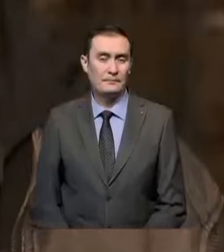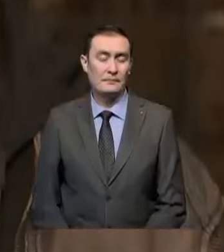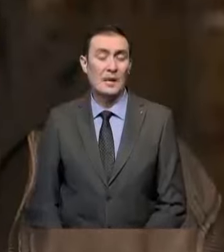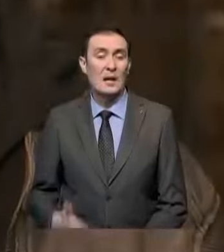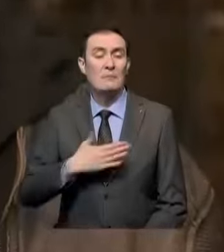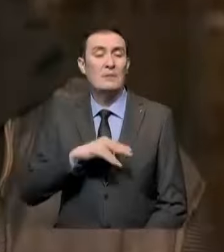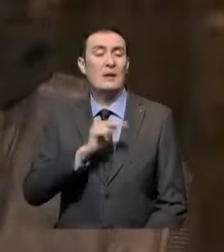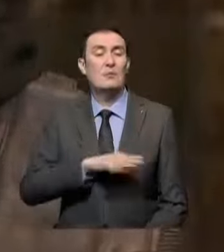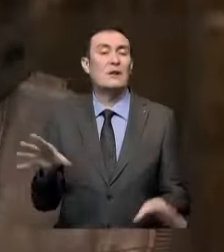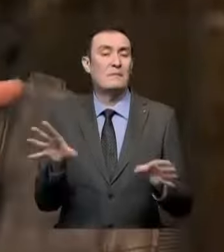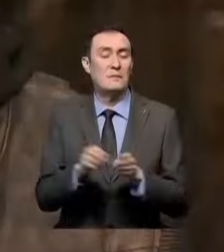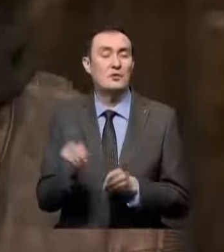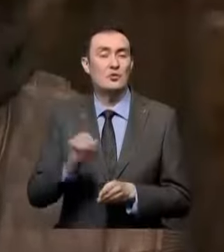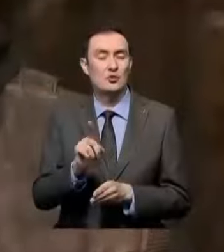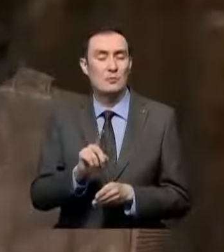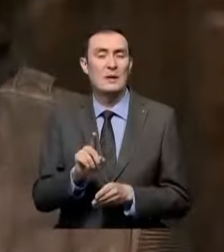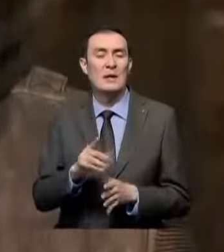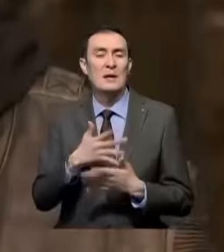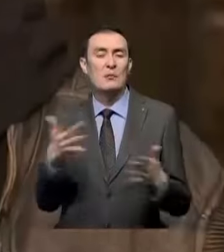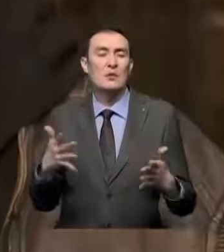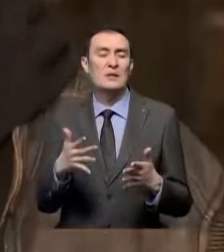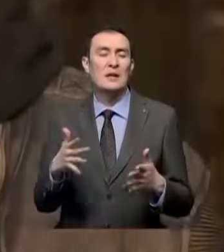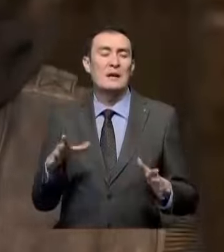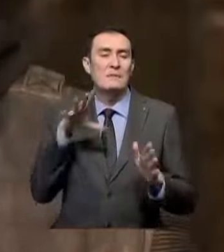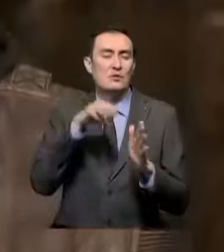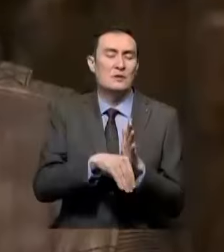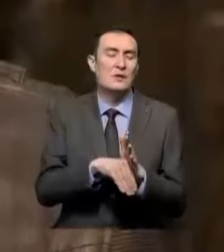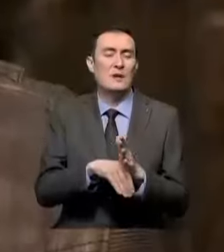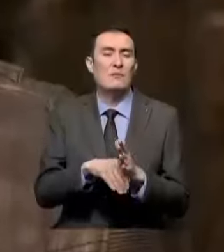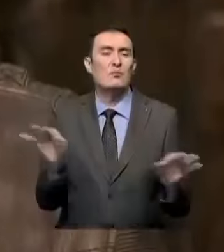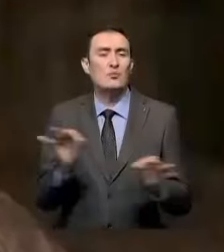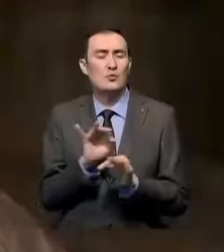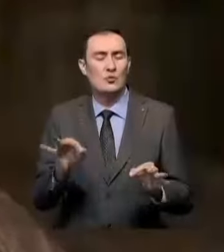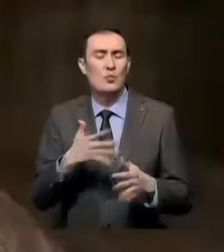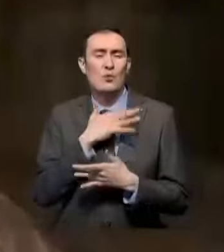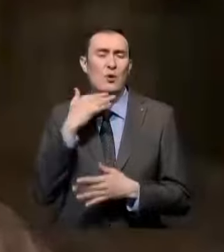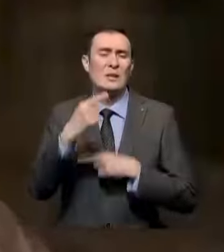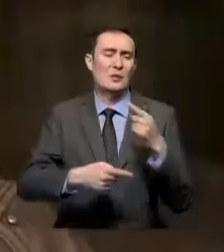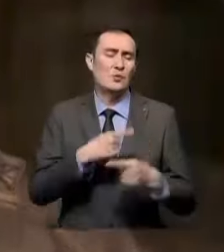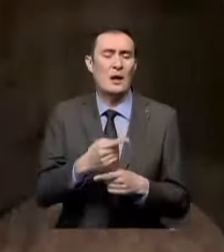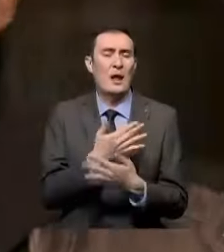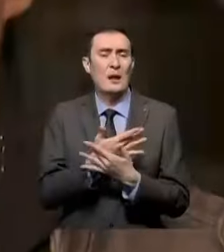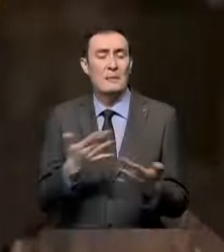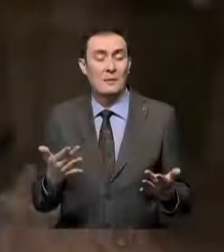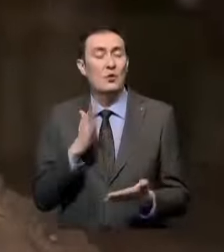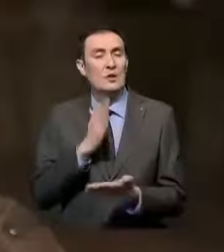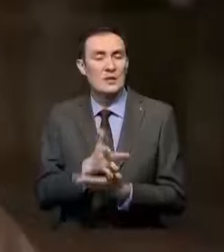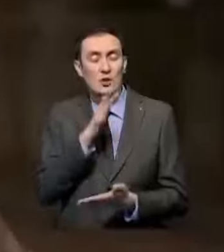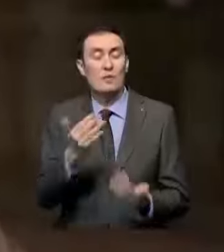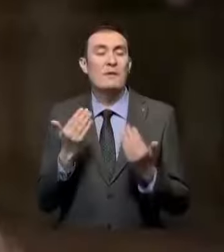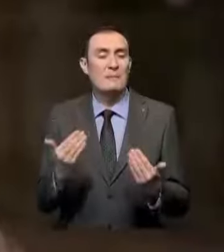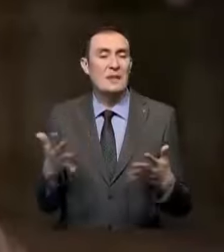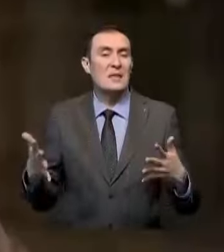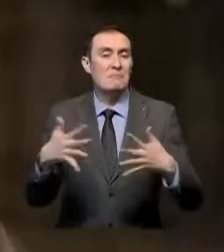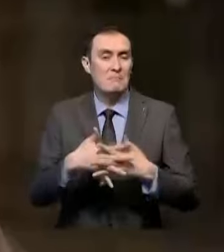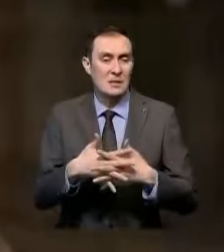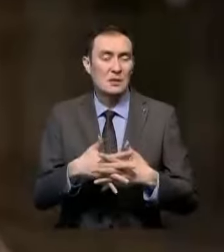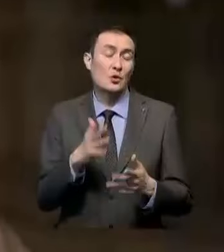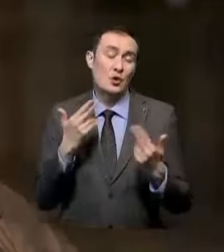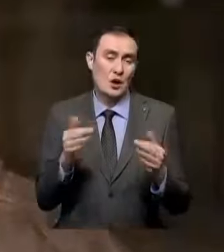Мы работали вместе, чтобы привнести больше физики в музыку. У нас много традиционных элементов, но есть и современный микс,